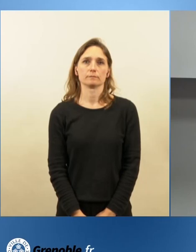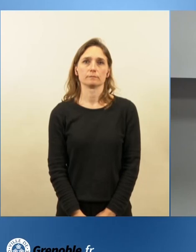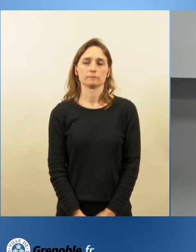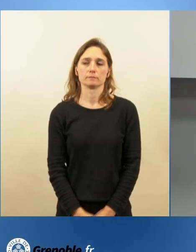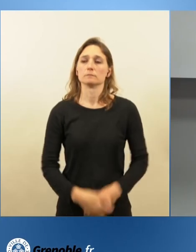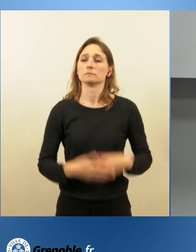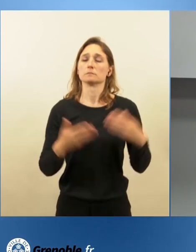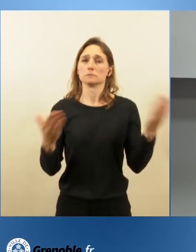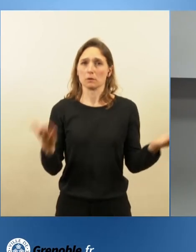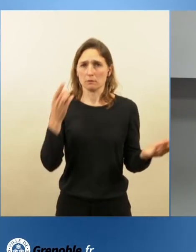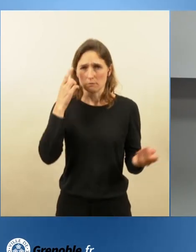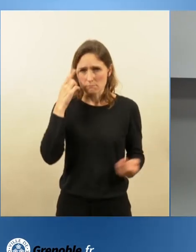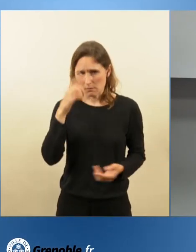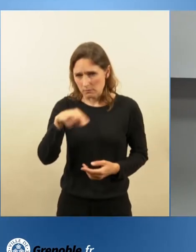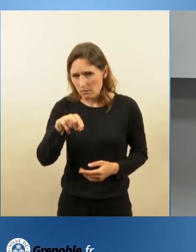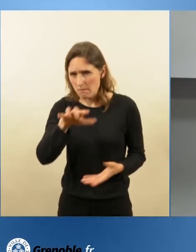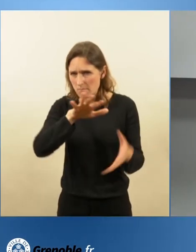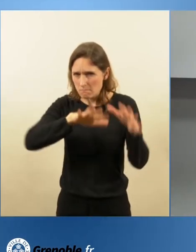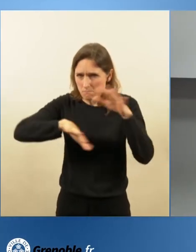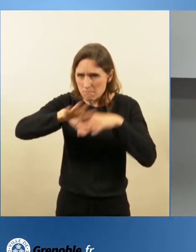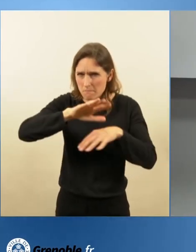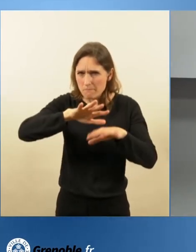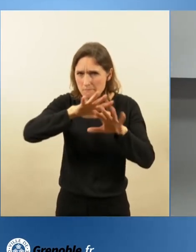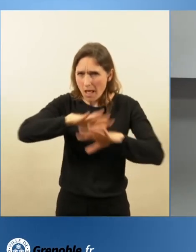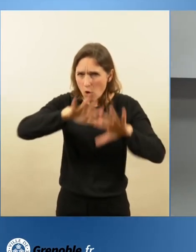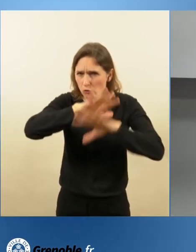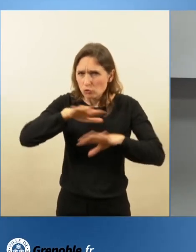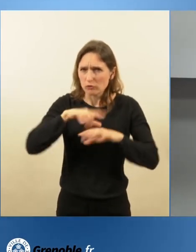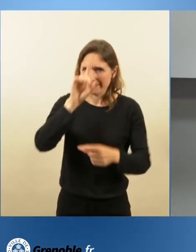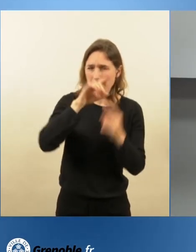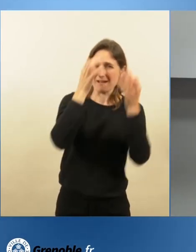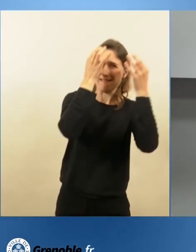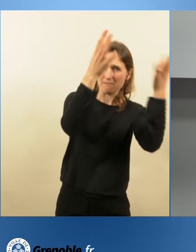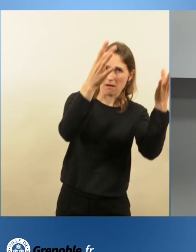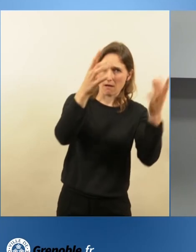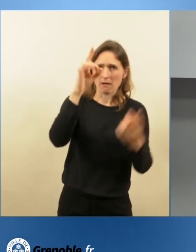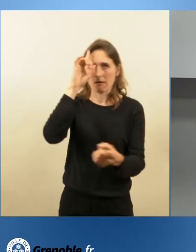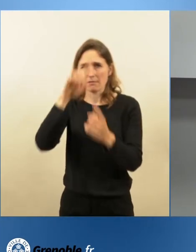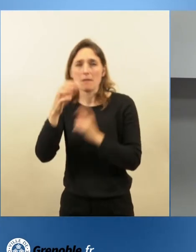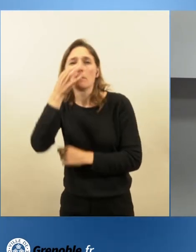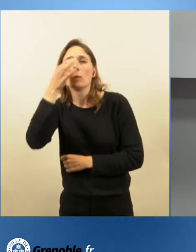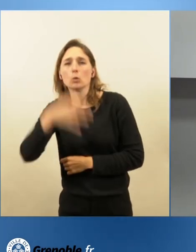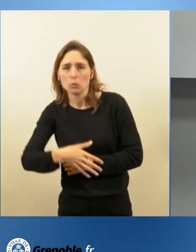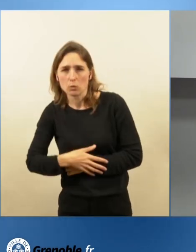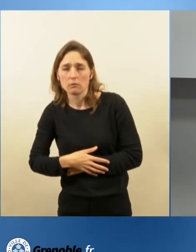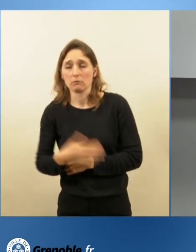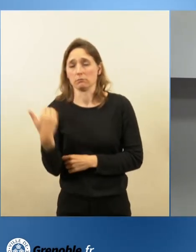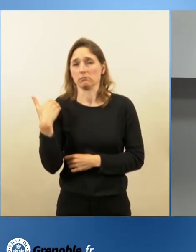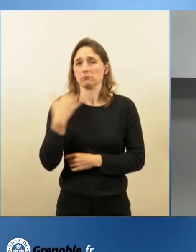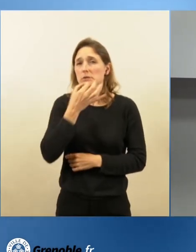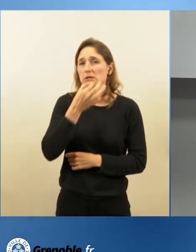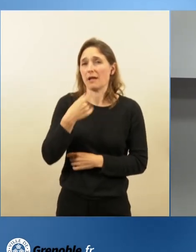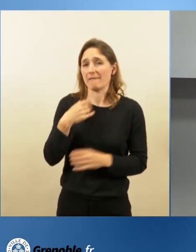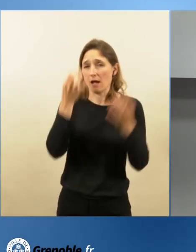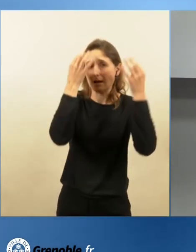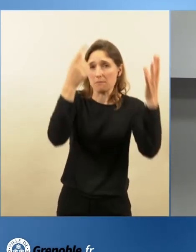alors je pense que vous confondez la question du climat et la question de la pollution parce que vous avez écouté mes propos tout à l'heure je les ai sur le climat de fait on va pas sauver la planète